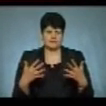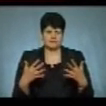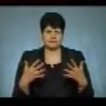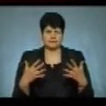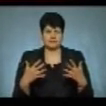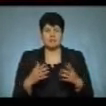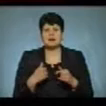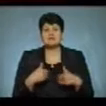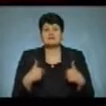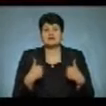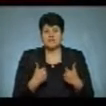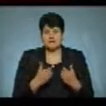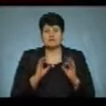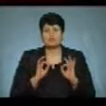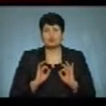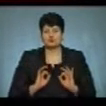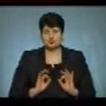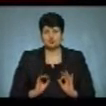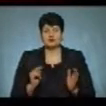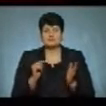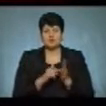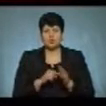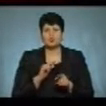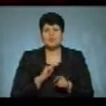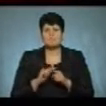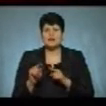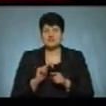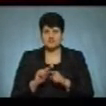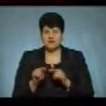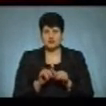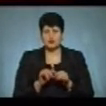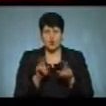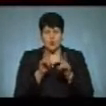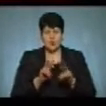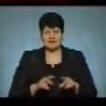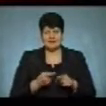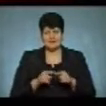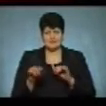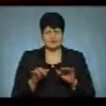Ми теж звертаємося до прокуратури з метою пришвидшити розгляд цих справ.